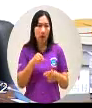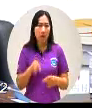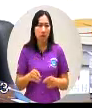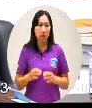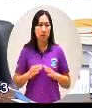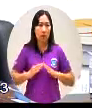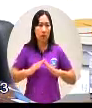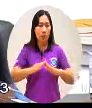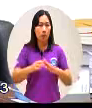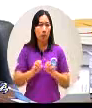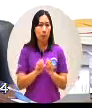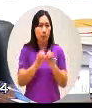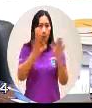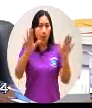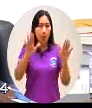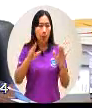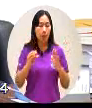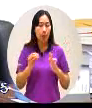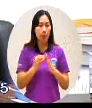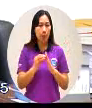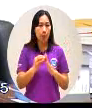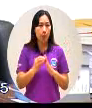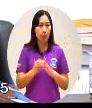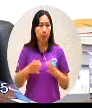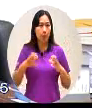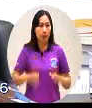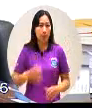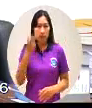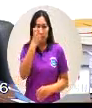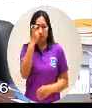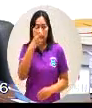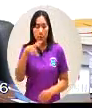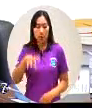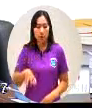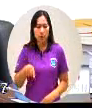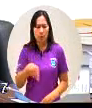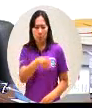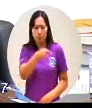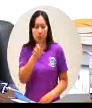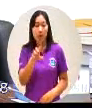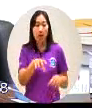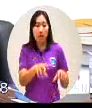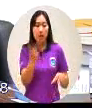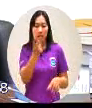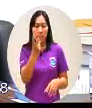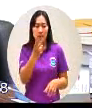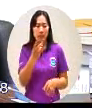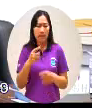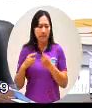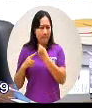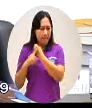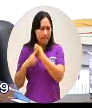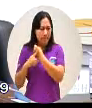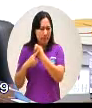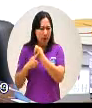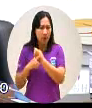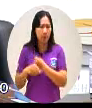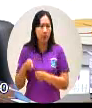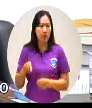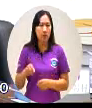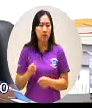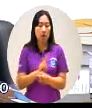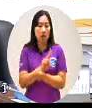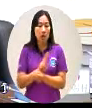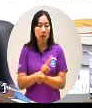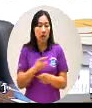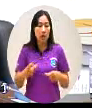加咱的建管处吼来研议一下吼，这个是一个真突破的一个吼，唔是干临门尔，咱高雄市全部的